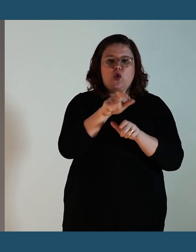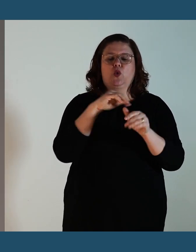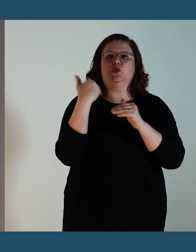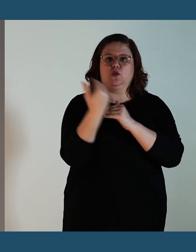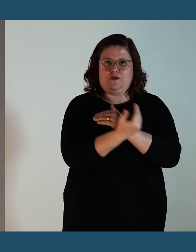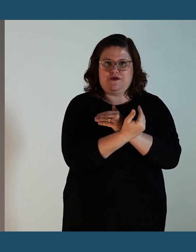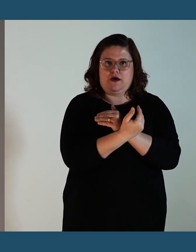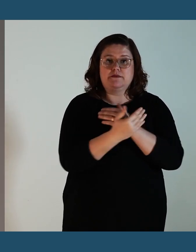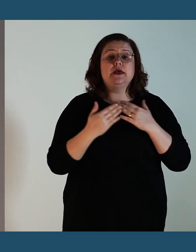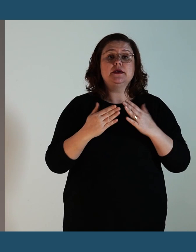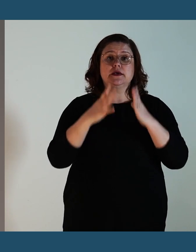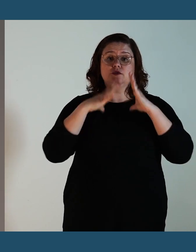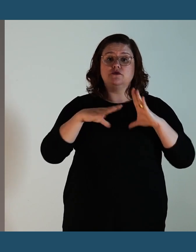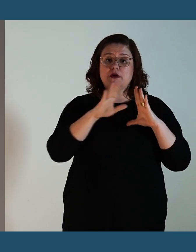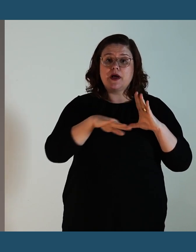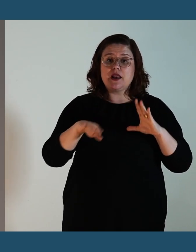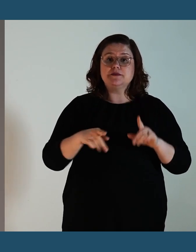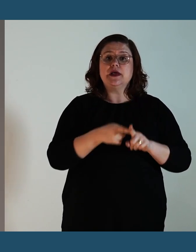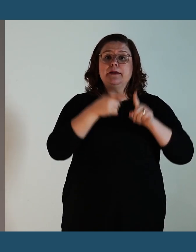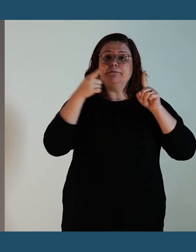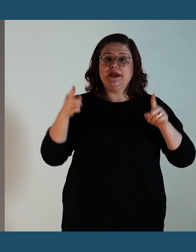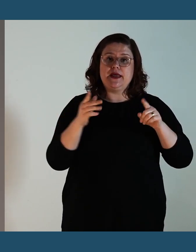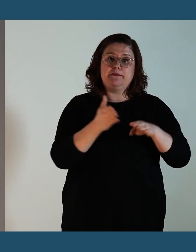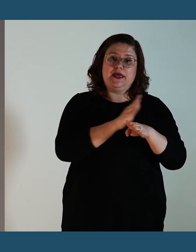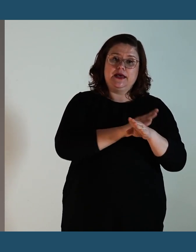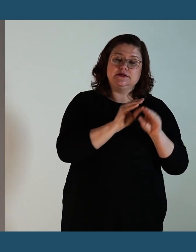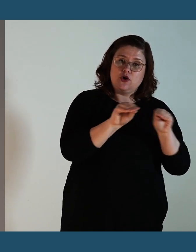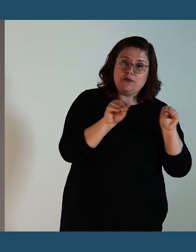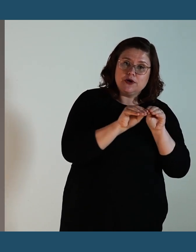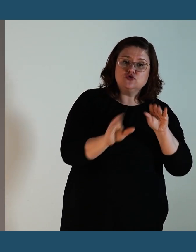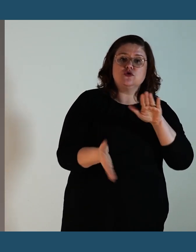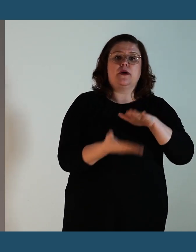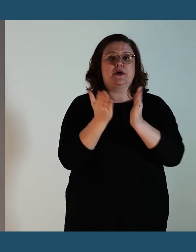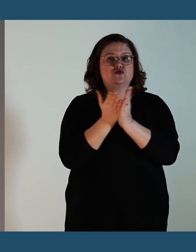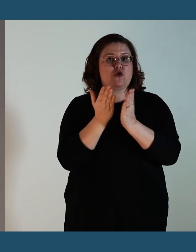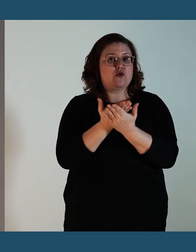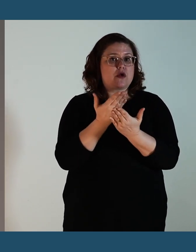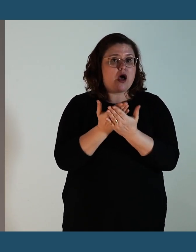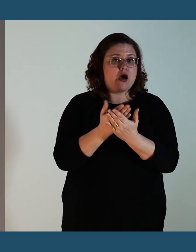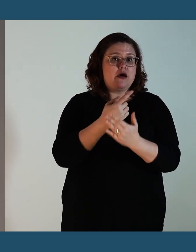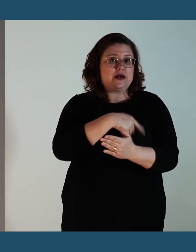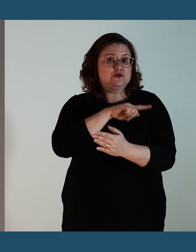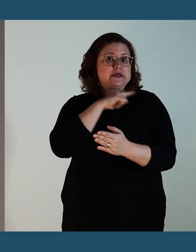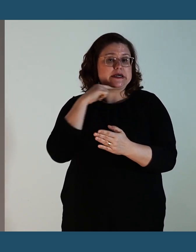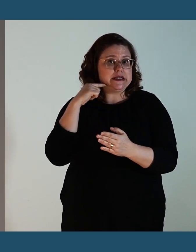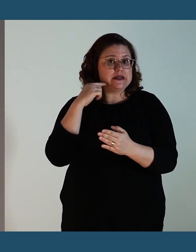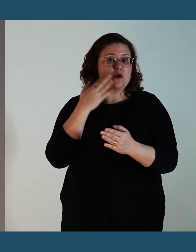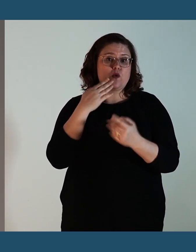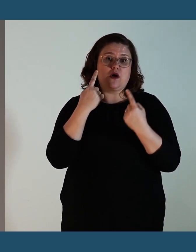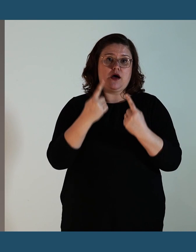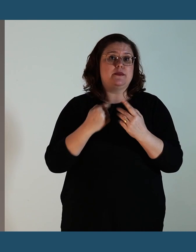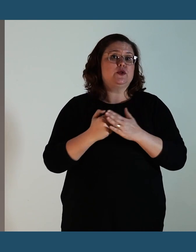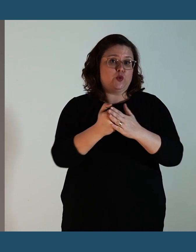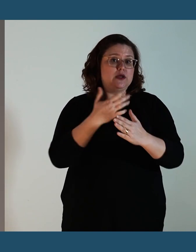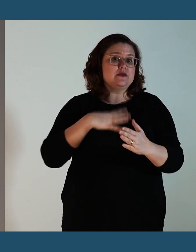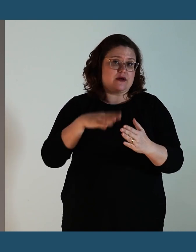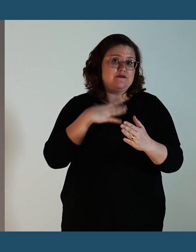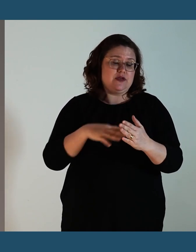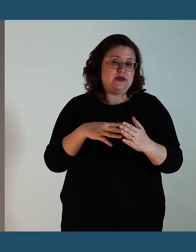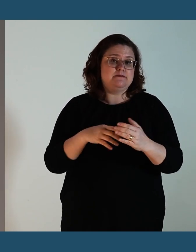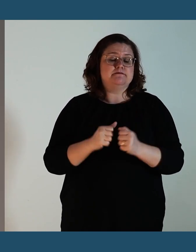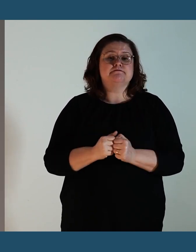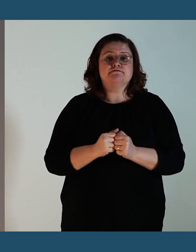kehitysvammaisille lapsille tulee turvata pidennetty esiopetus ja peruskouluihin tulee varata rahaa ja resursseja erityistä tukea tarvitsevien oppilaiden